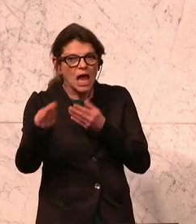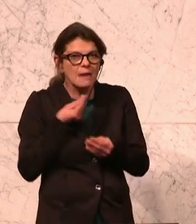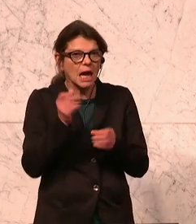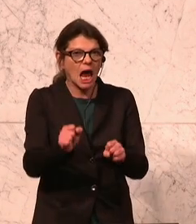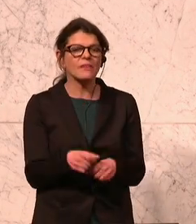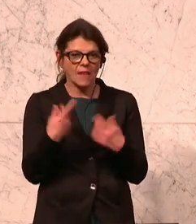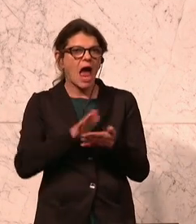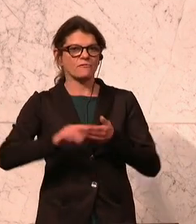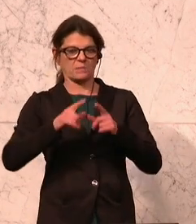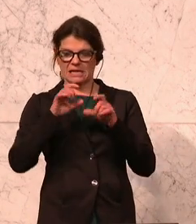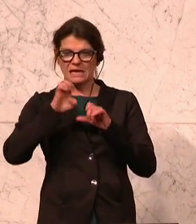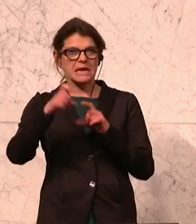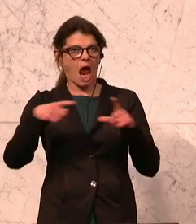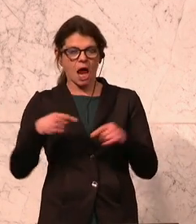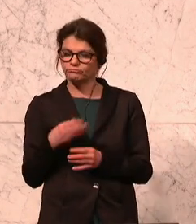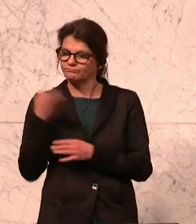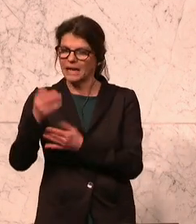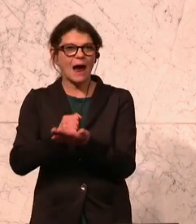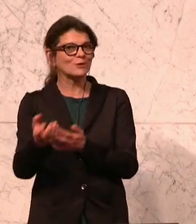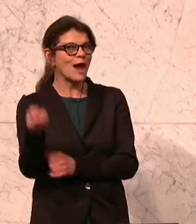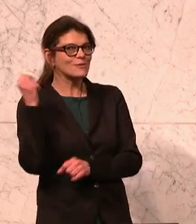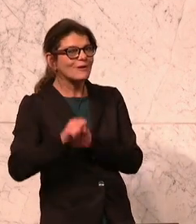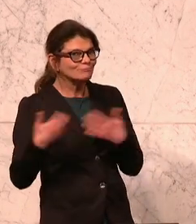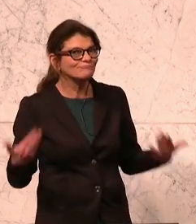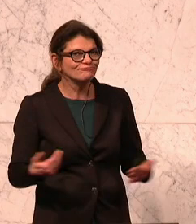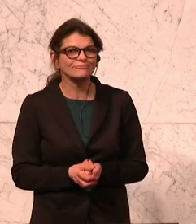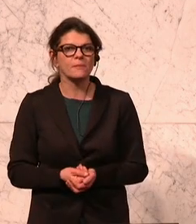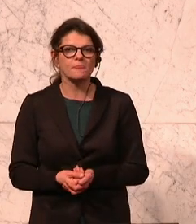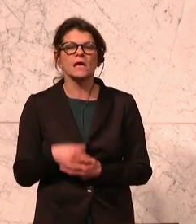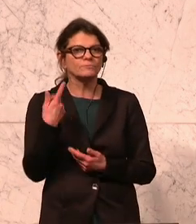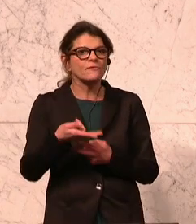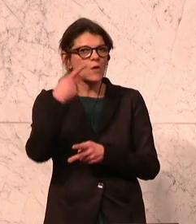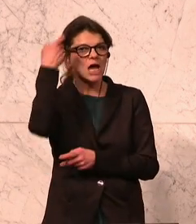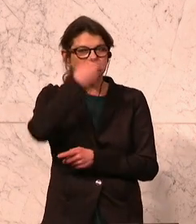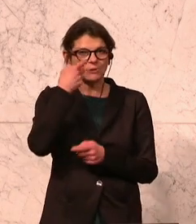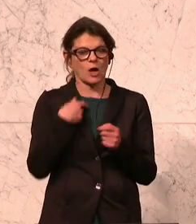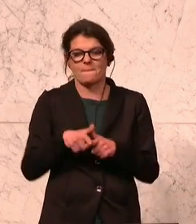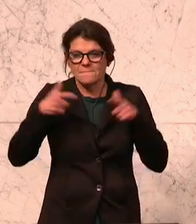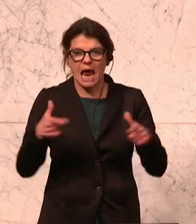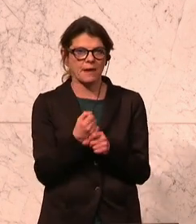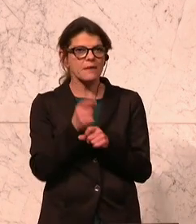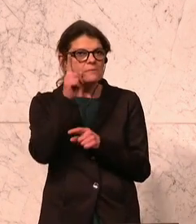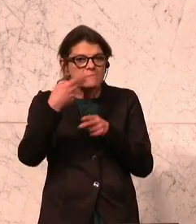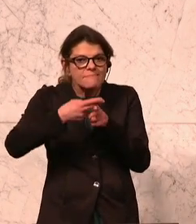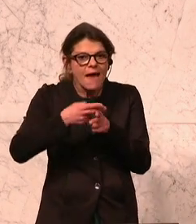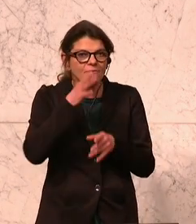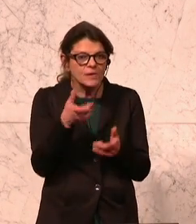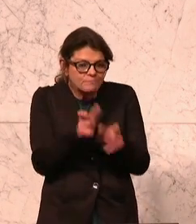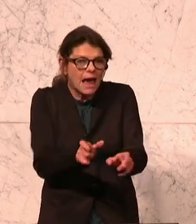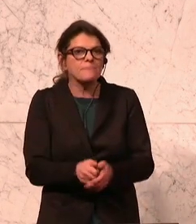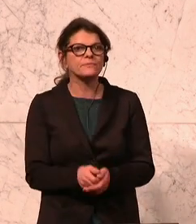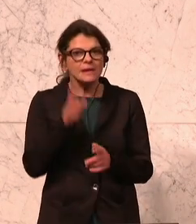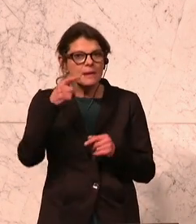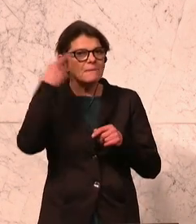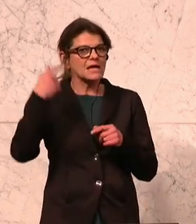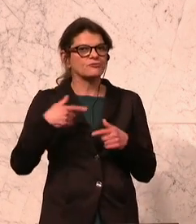man einfach mit der E-Card in der Apotheke abholt. Wir bauen die Vorsorge aus, um Erkrankungen zu verhindern, damit die Menschen ein